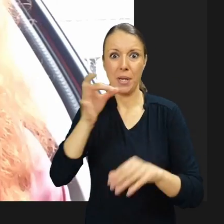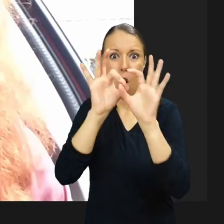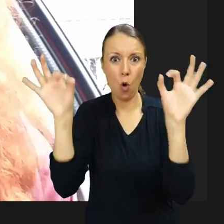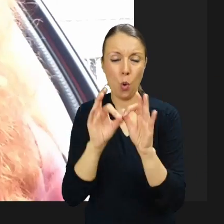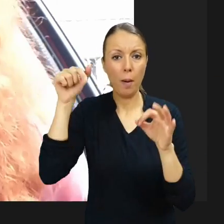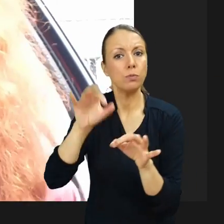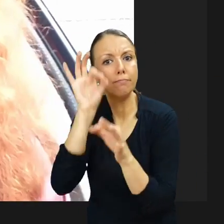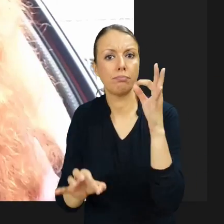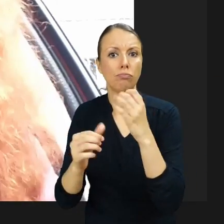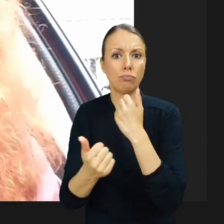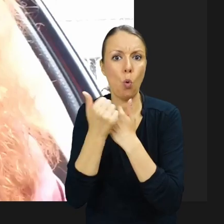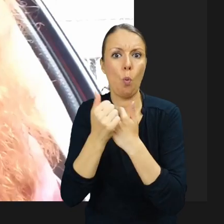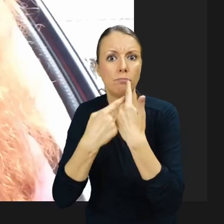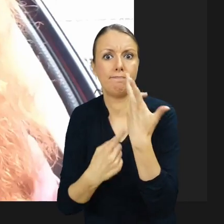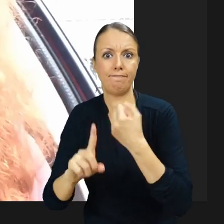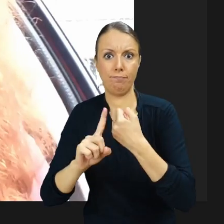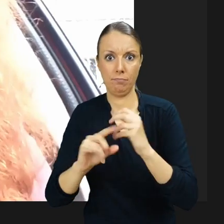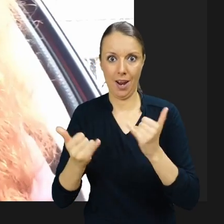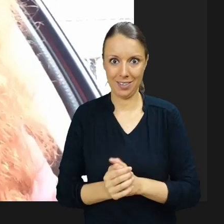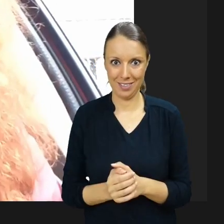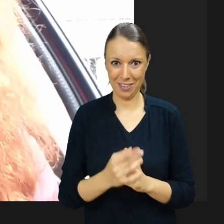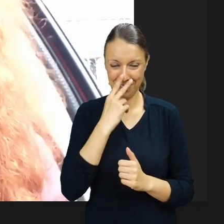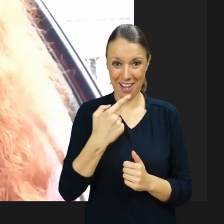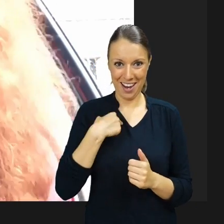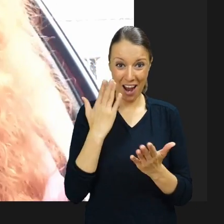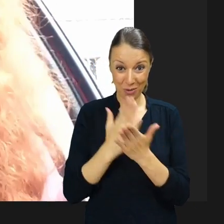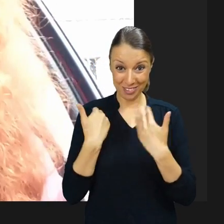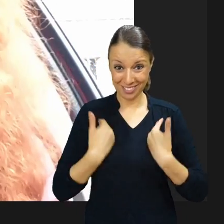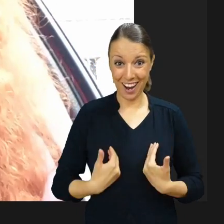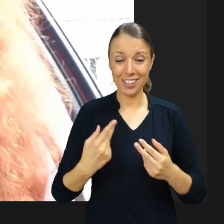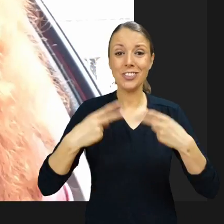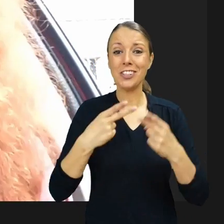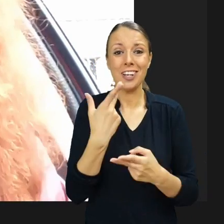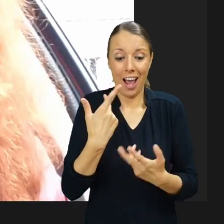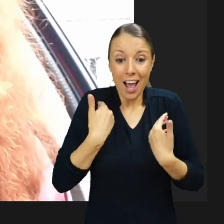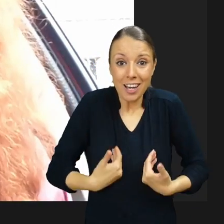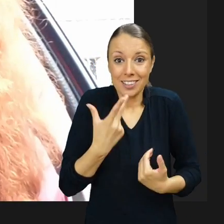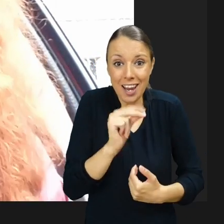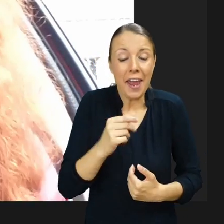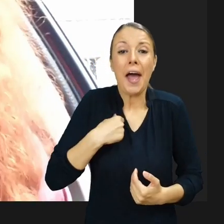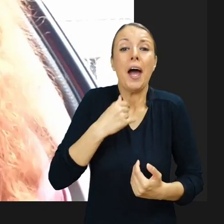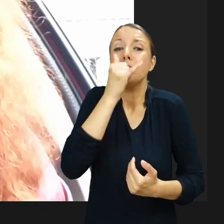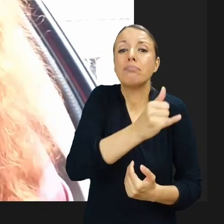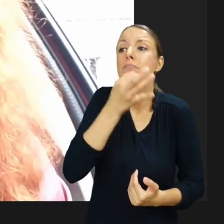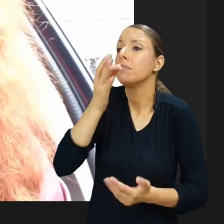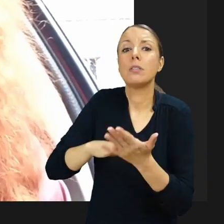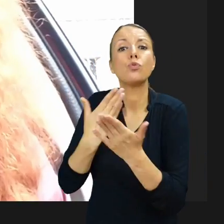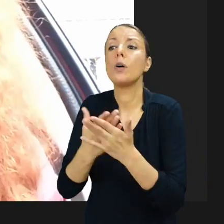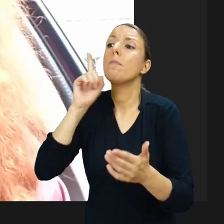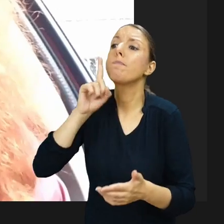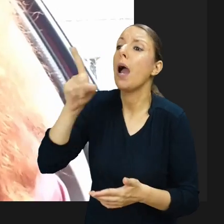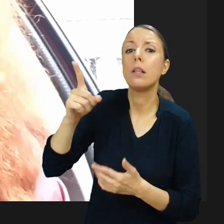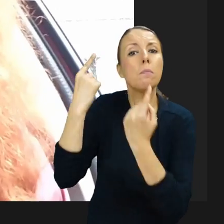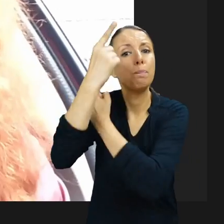Tak? Czyli ja już nie jestem dziennikarzem, ja nie mogę się zapytać, dlaczego pan coś uważa na przykład. Albo czy prawdą